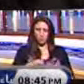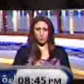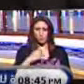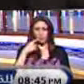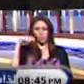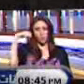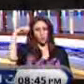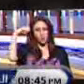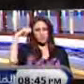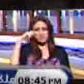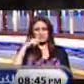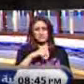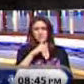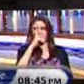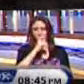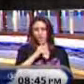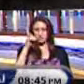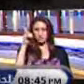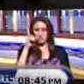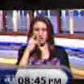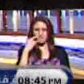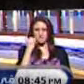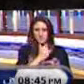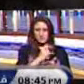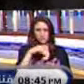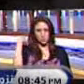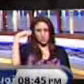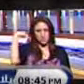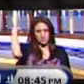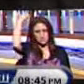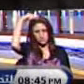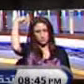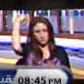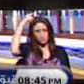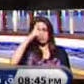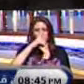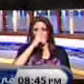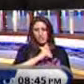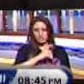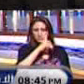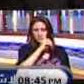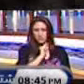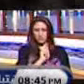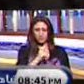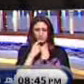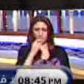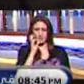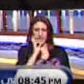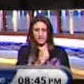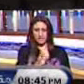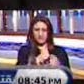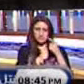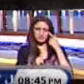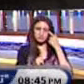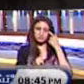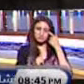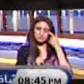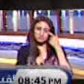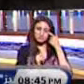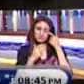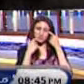وزير الاوقاف اللي يكون تبعه وايه المساجد تدعي له، ويكون فيه حالة من